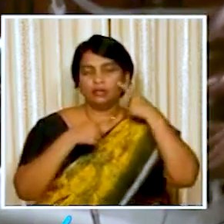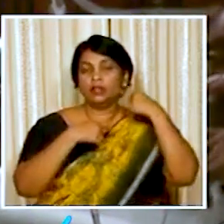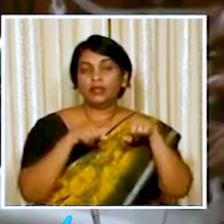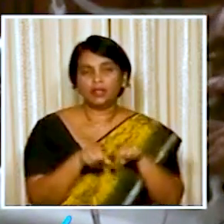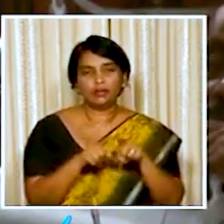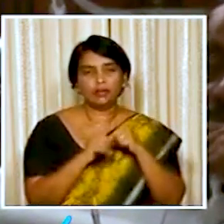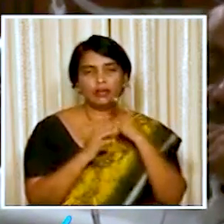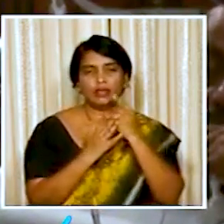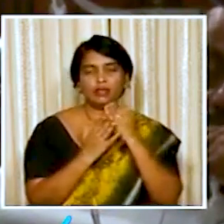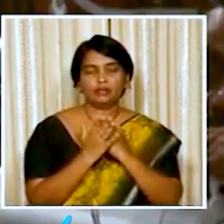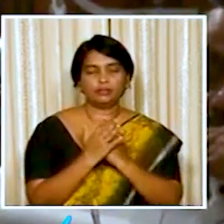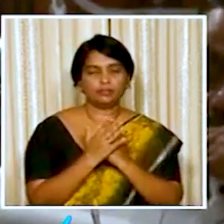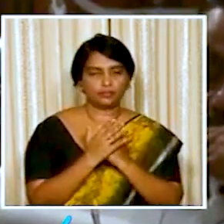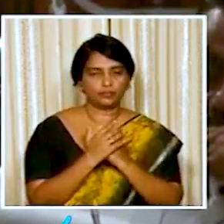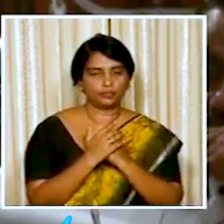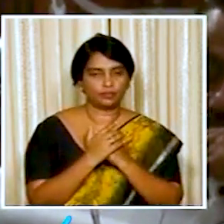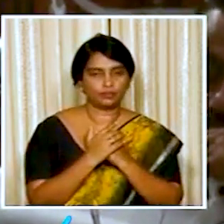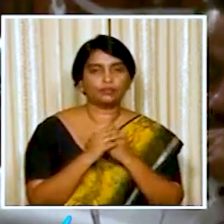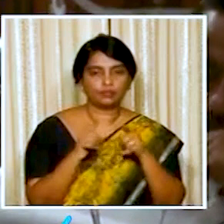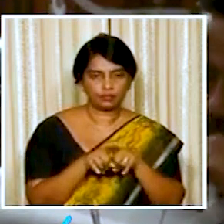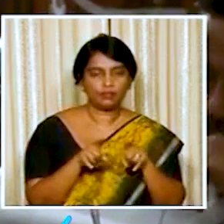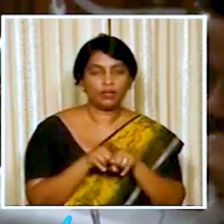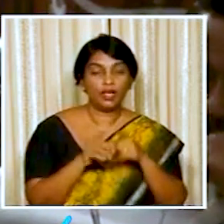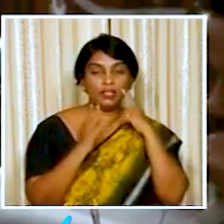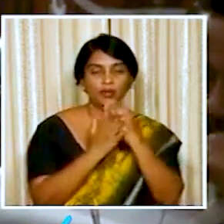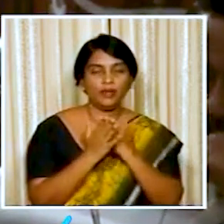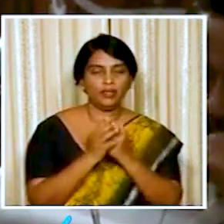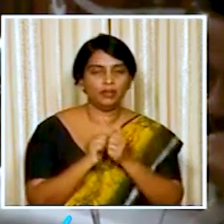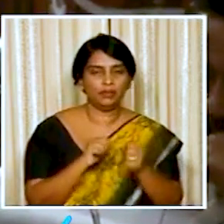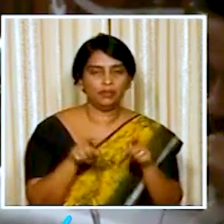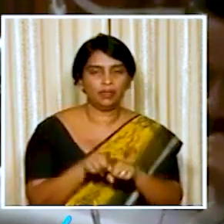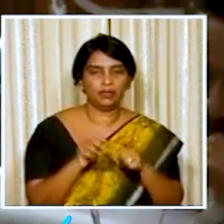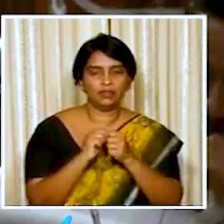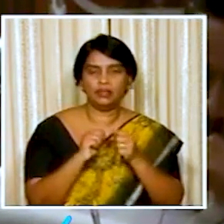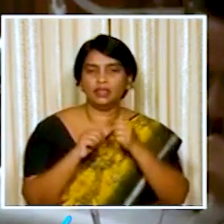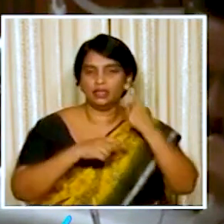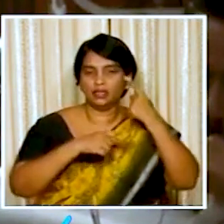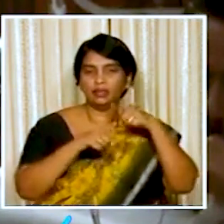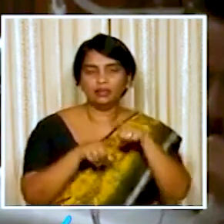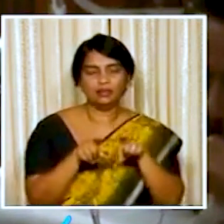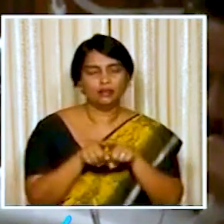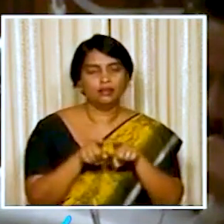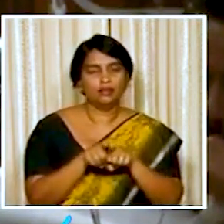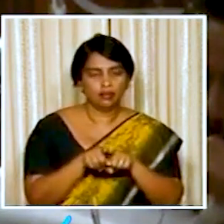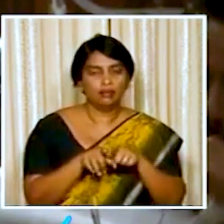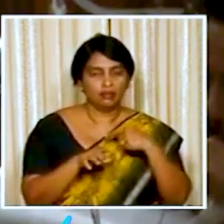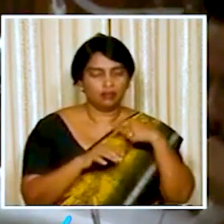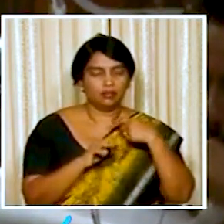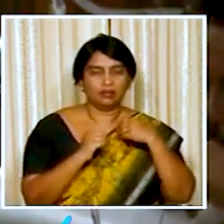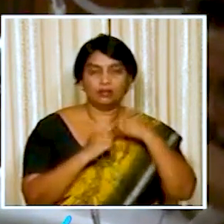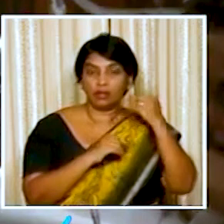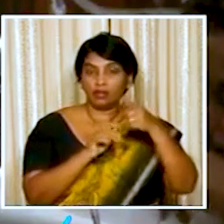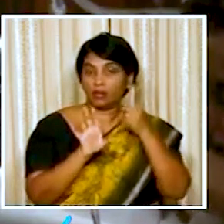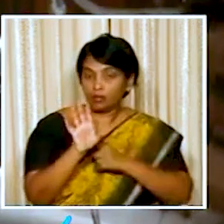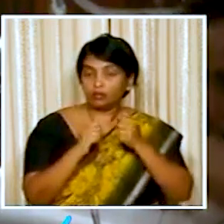හැබැයි කල් දානකොට එන අවුරුදු අර්ථ සාධක අතර ගන්න මිනිහට තමුන්ගේ ප්‍රතිලාභ අඩු වෙන්නේ නැද්ද? ඊළඟ අවුරුදු ගන්නට ප්‍රතිලාභ අඩු වෙන්නේ